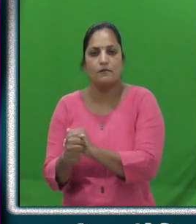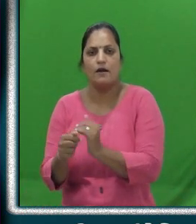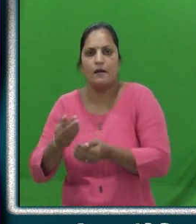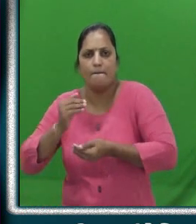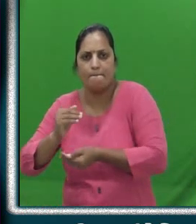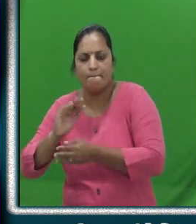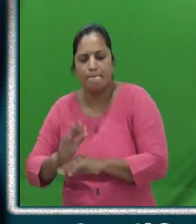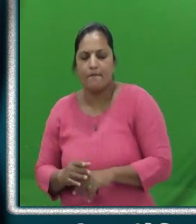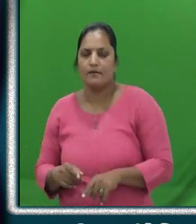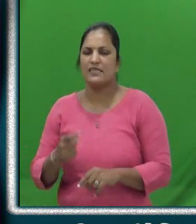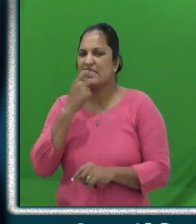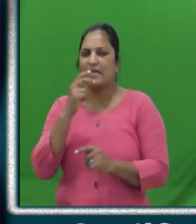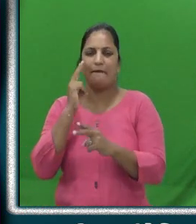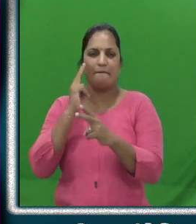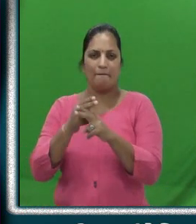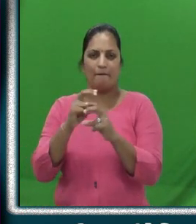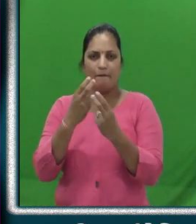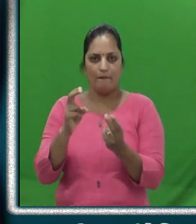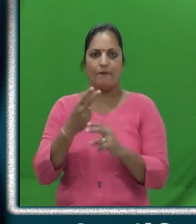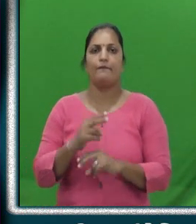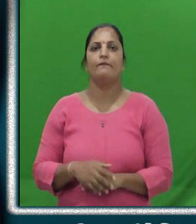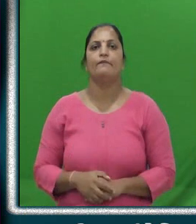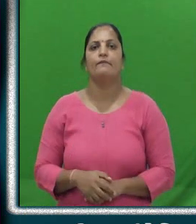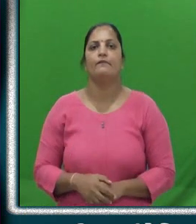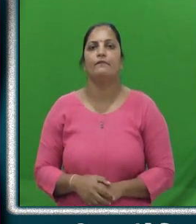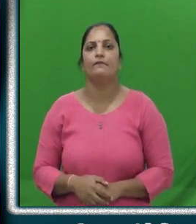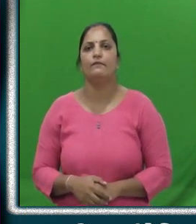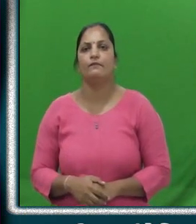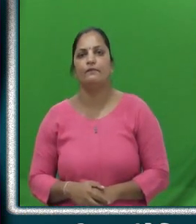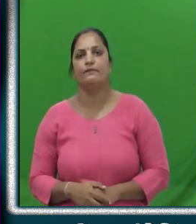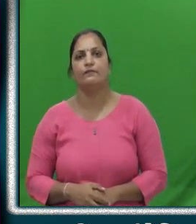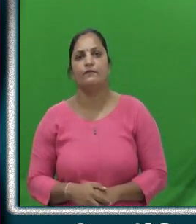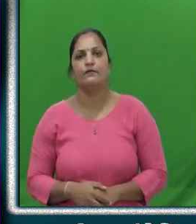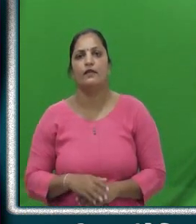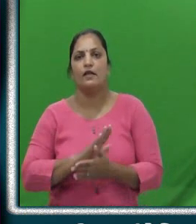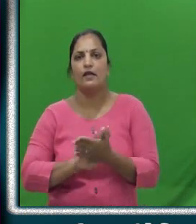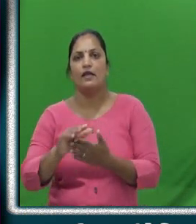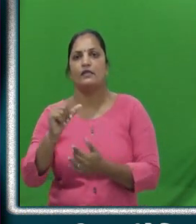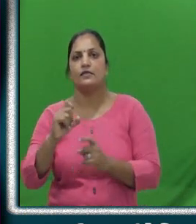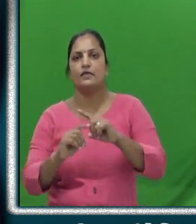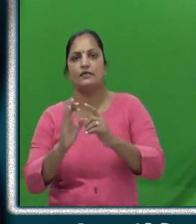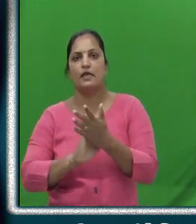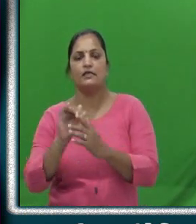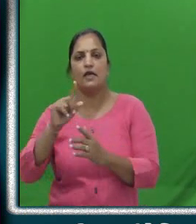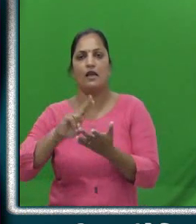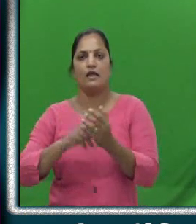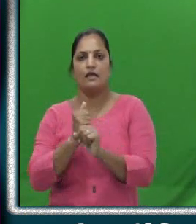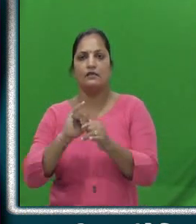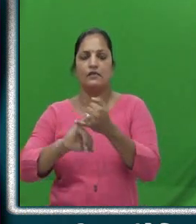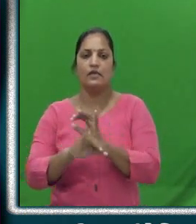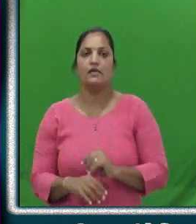કાચબાના બચ્ચા ઈંડા કાચબાના ઈંડા યંગ હેચલિંગ હેચલિંગ એટલે નાના